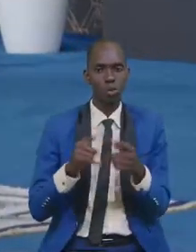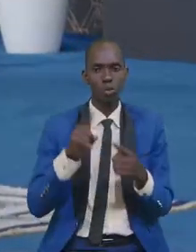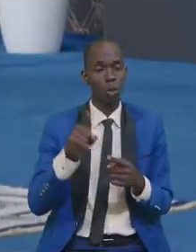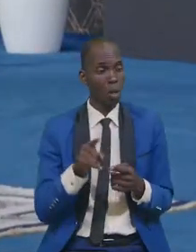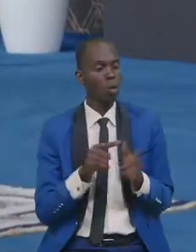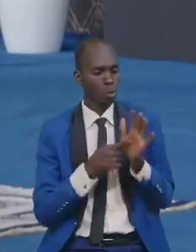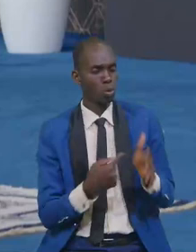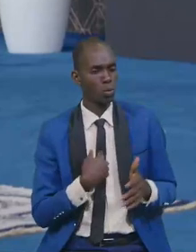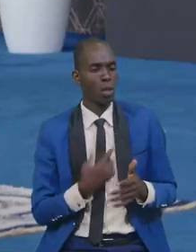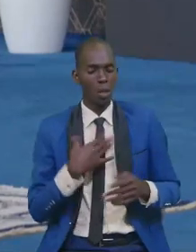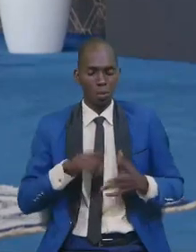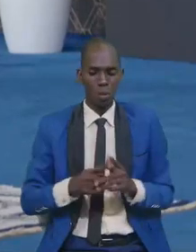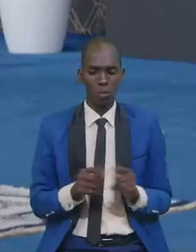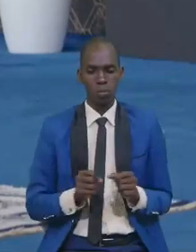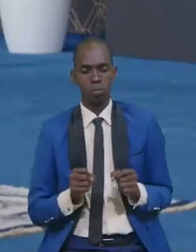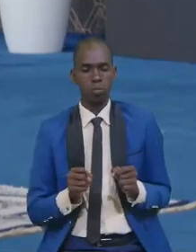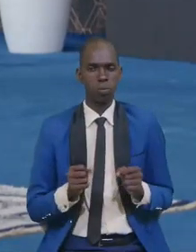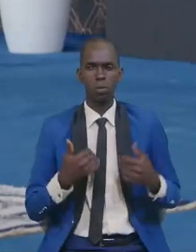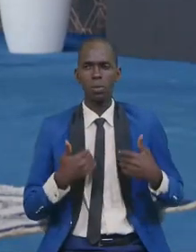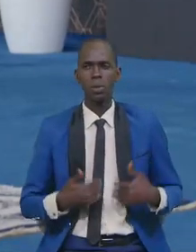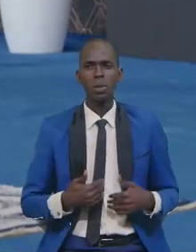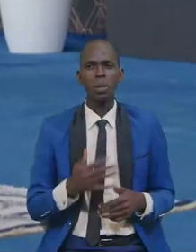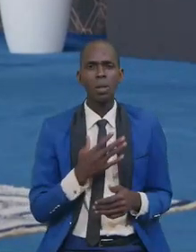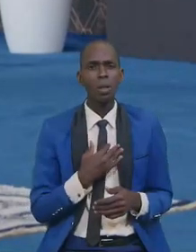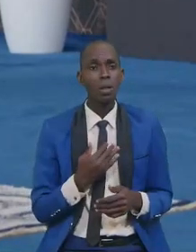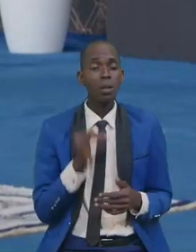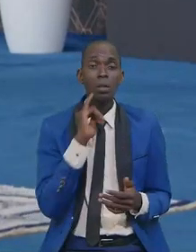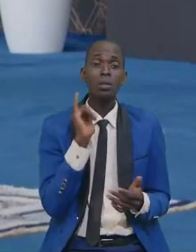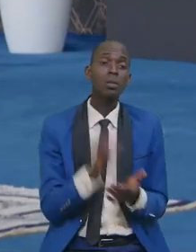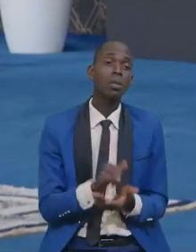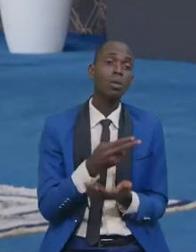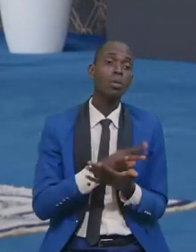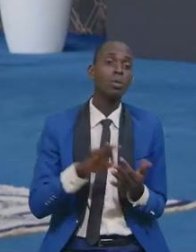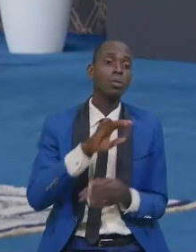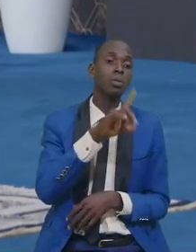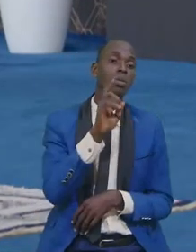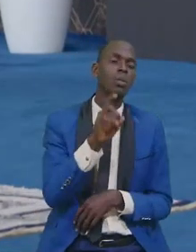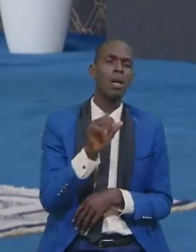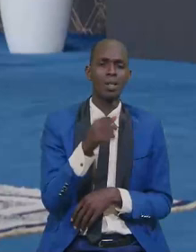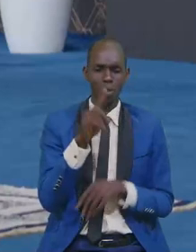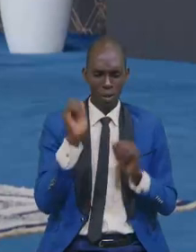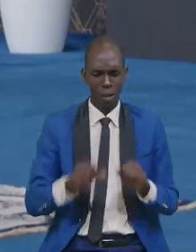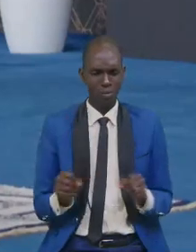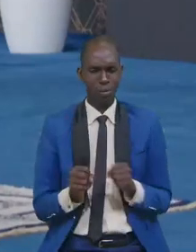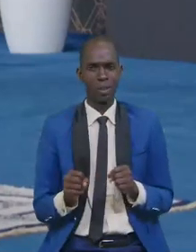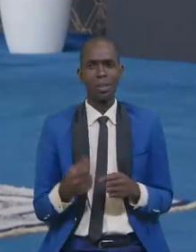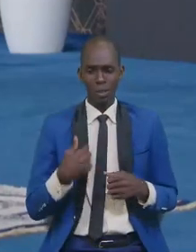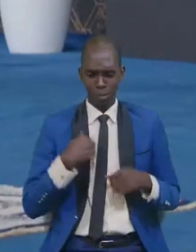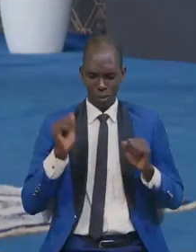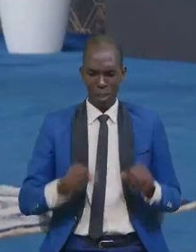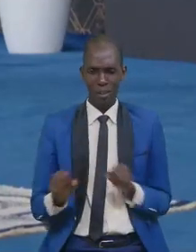le Saint-Esprit? J'ai dit, montre-moi. Ils commencent à trembler. C'est le Saint-Esprit, ça? Tout le monde peut trembler,